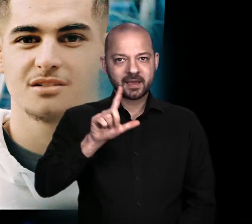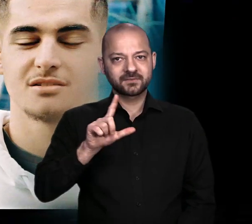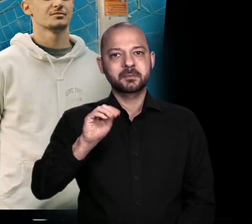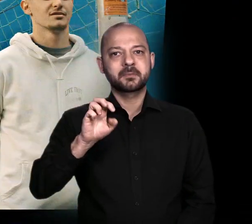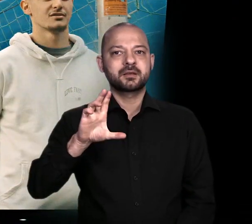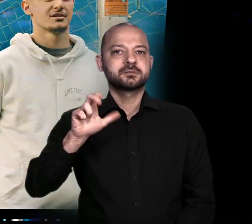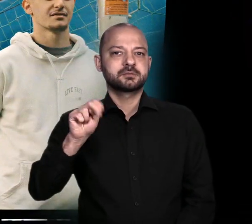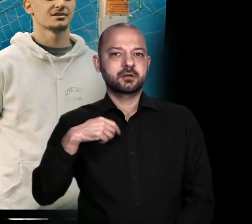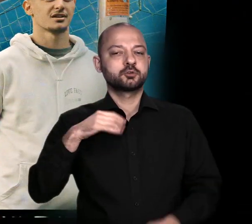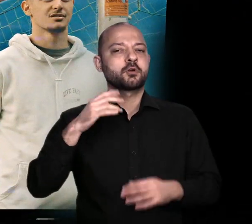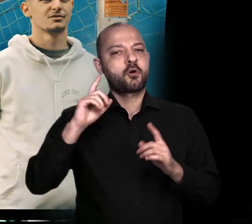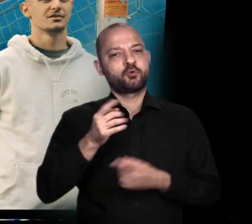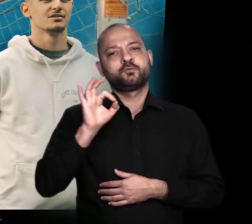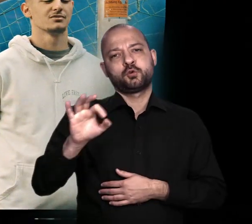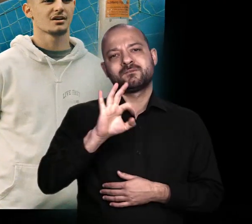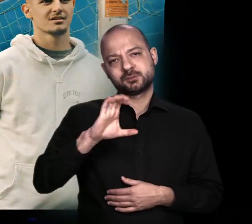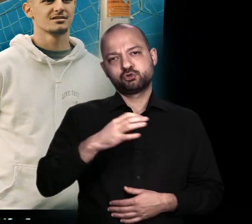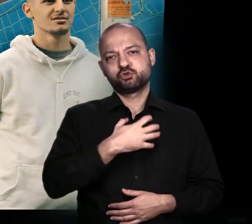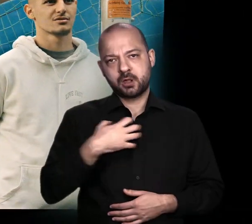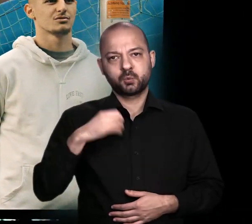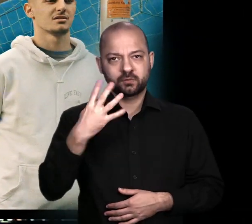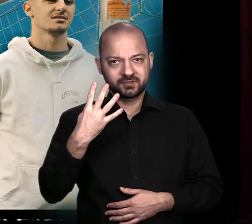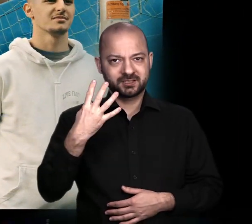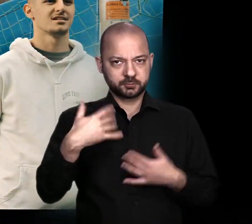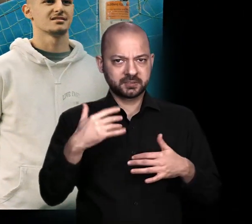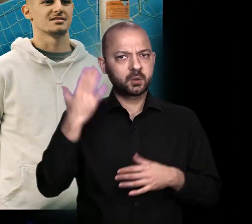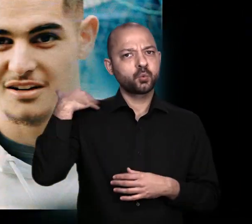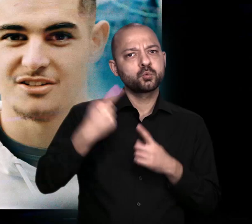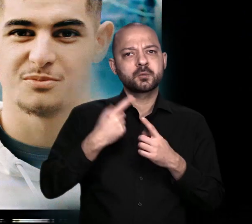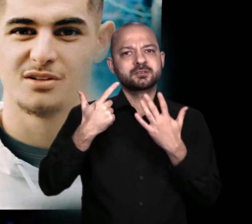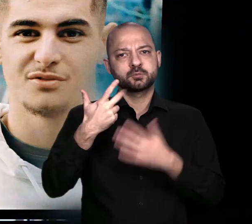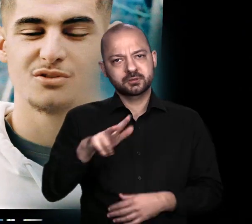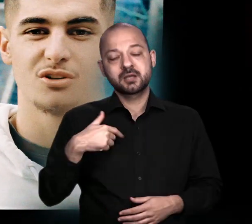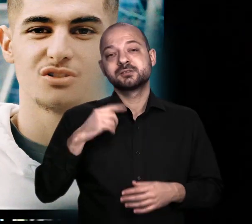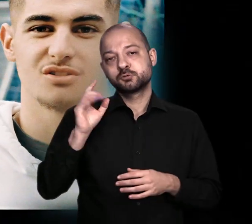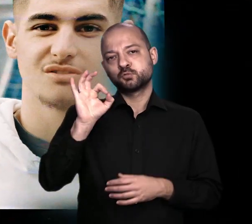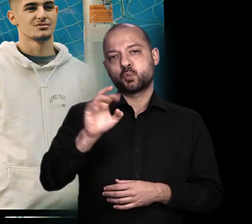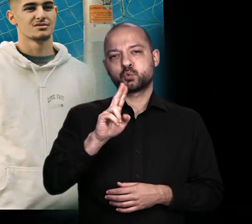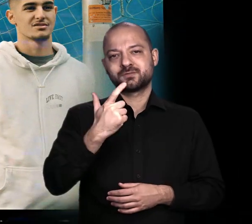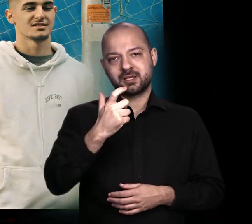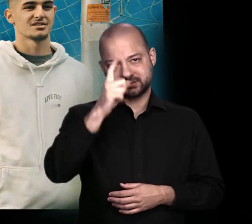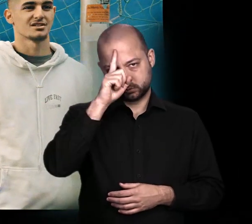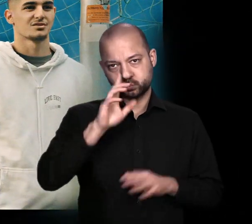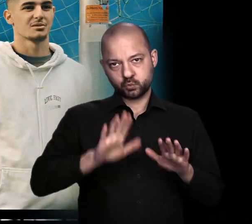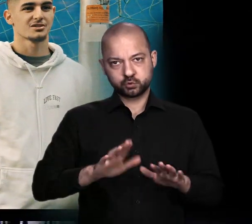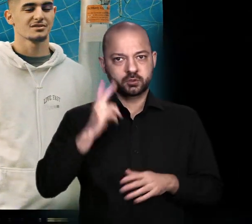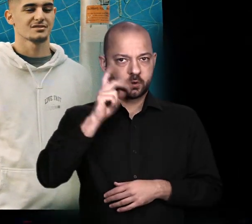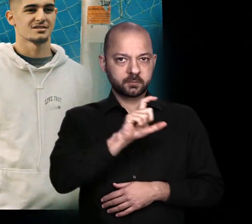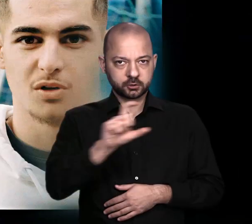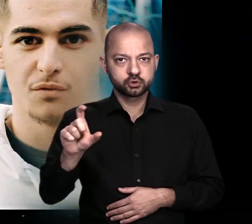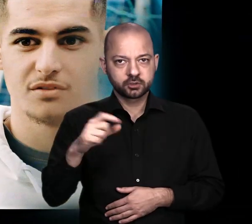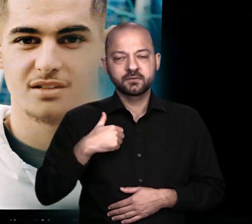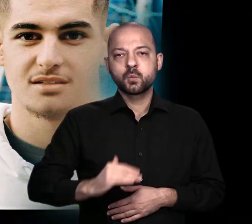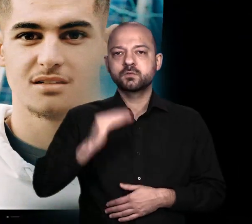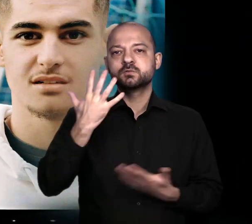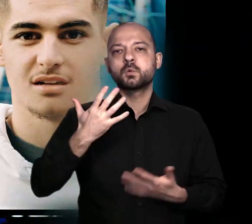Levent Mercan, ich spiele für den FC Schalke 04 und trage die Rückennummer 37. Ich spiele für die deutsche 20-Nationalmannschaft.